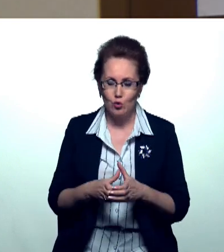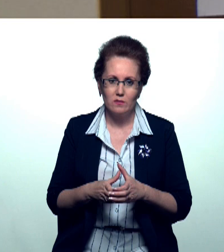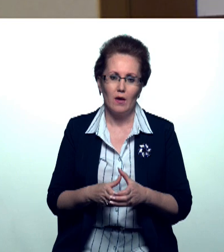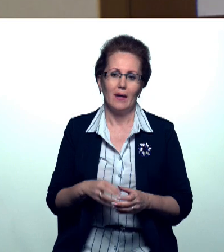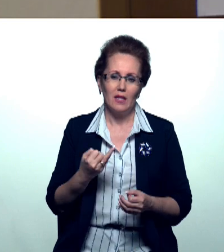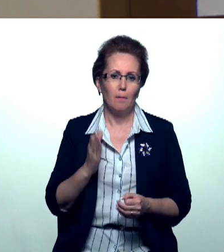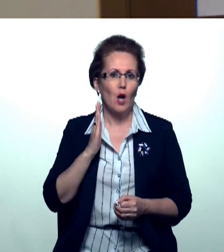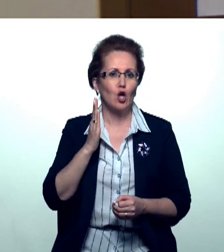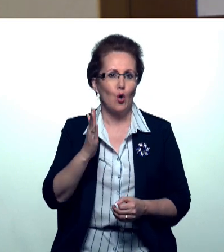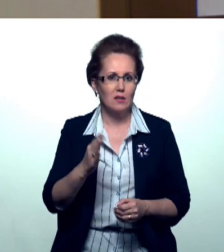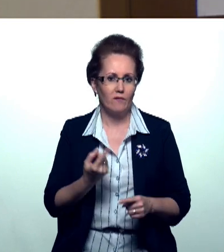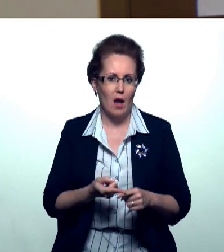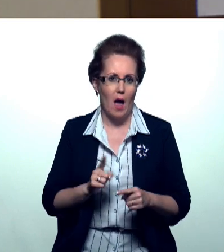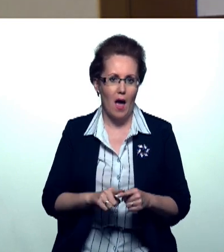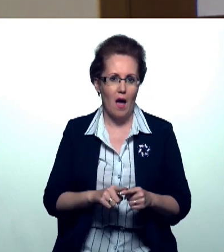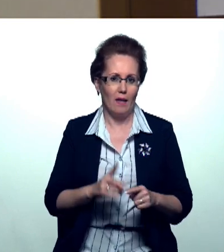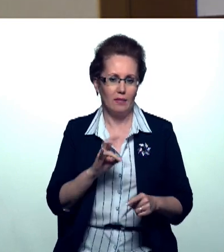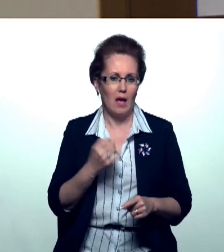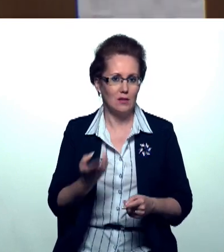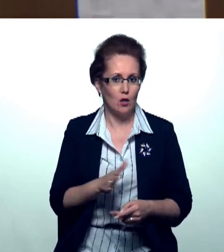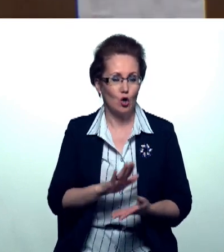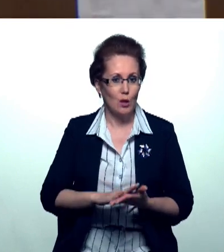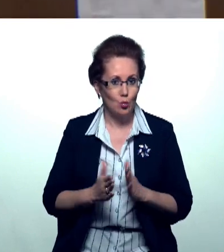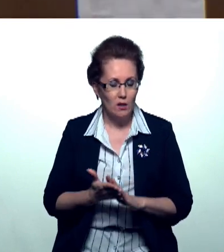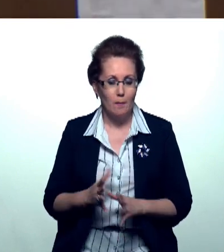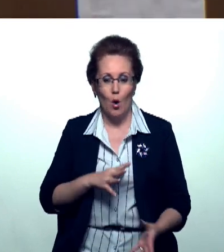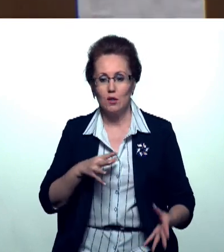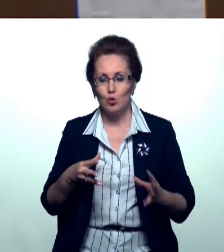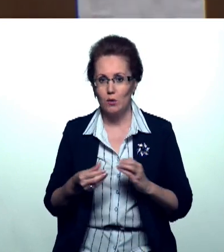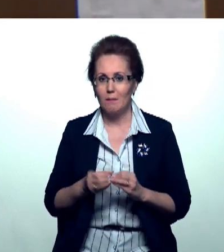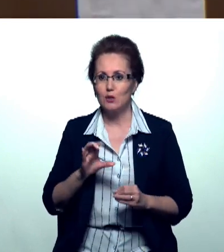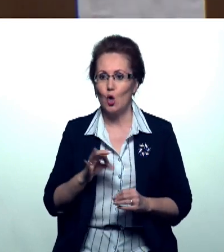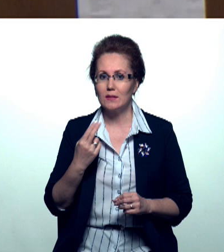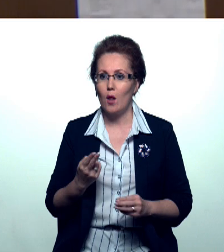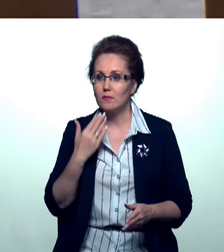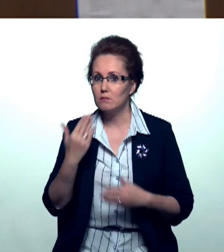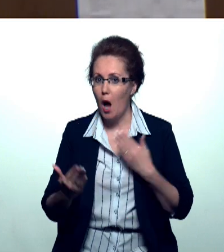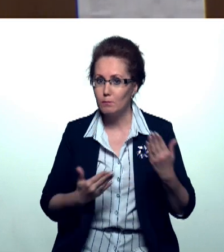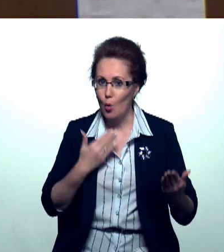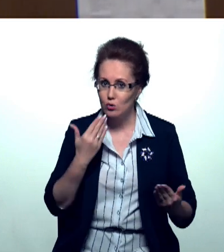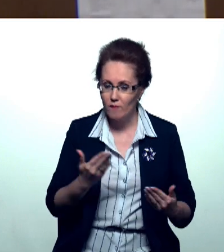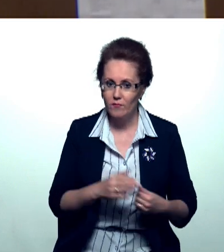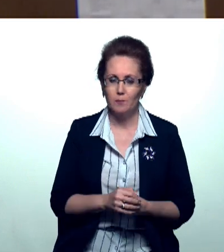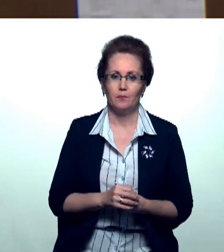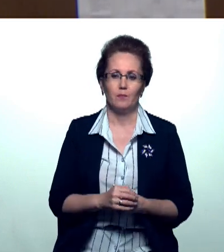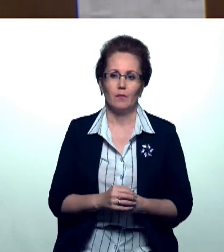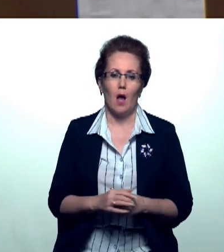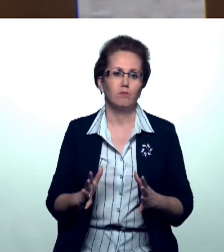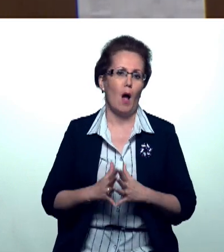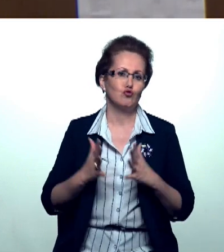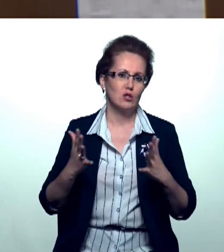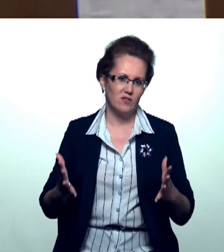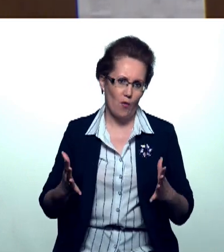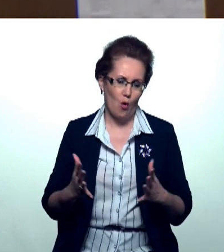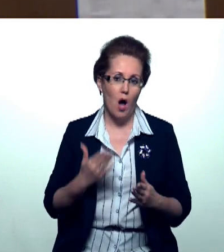и прогнозирования этноконфессиональной ситуации. По результатам социологических опросов,